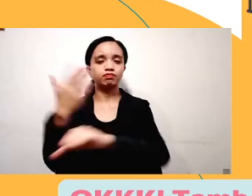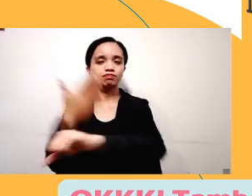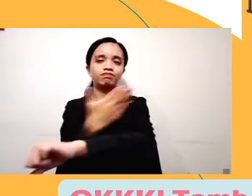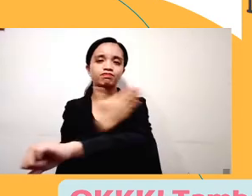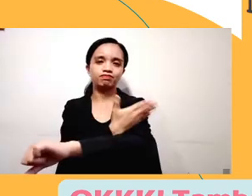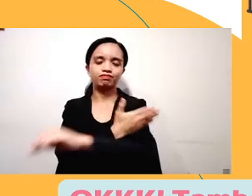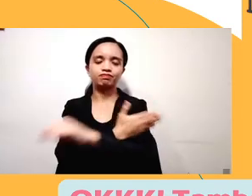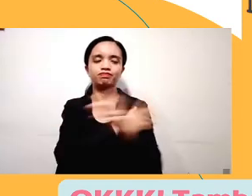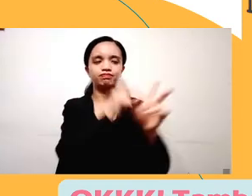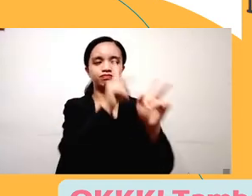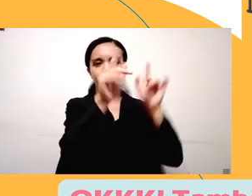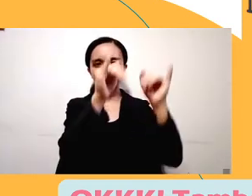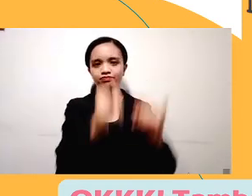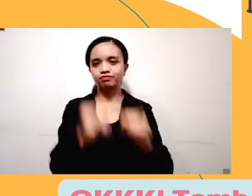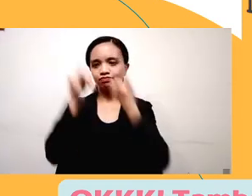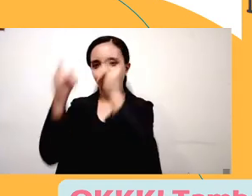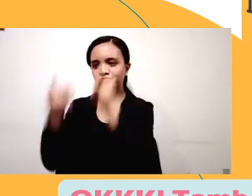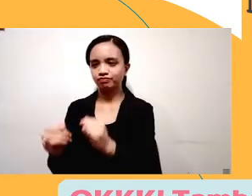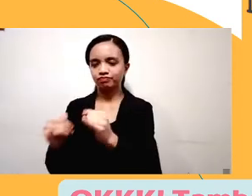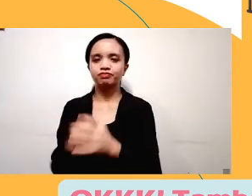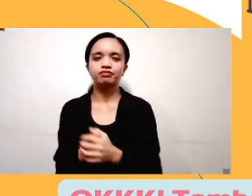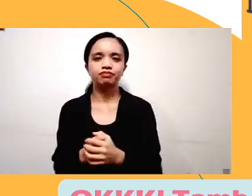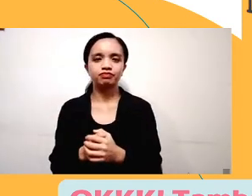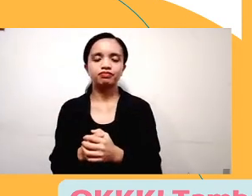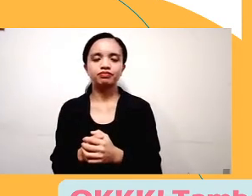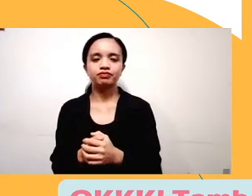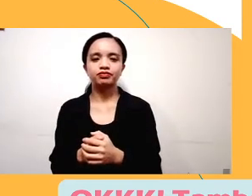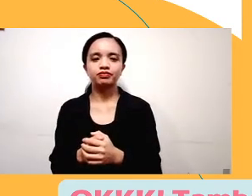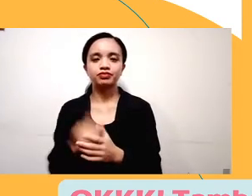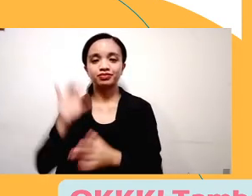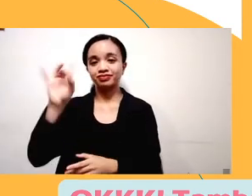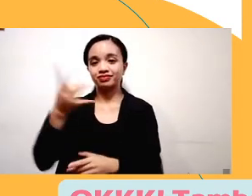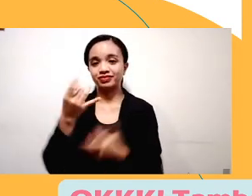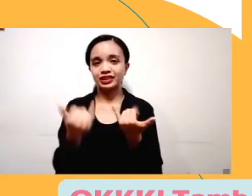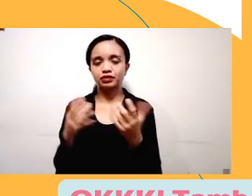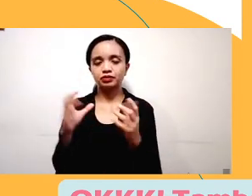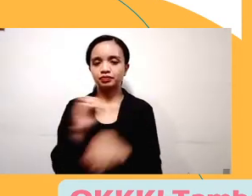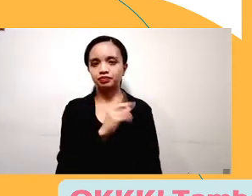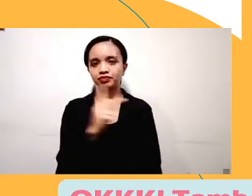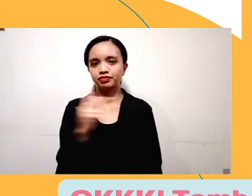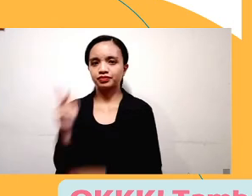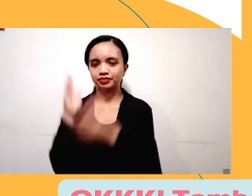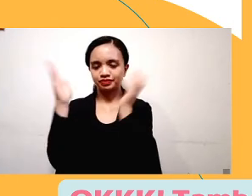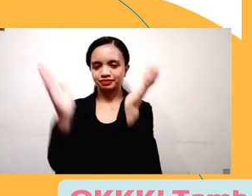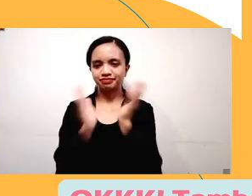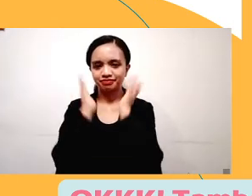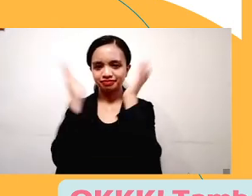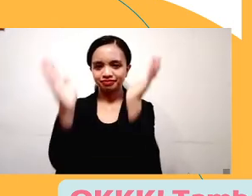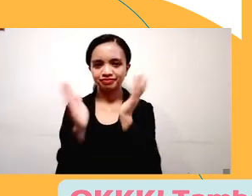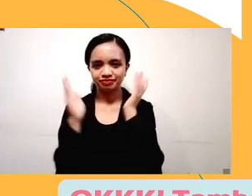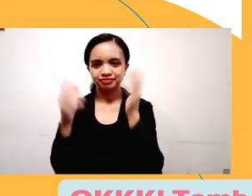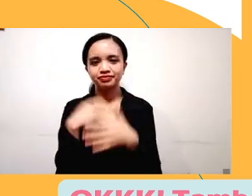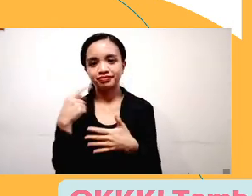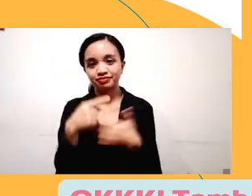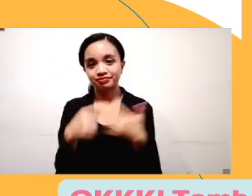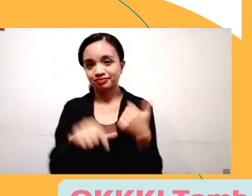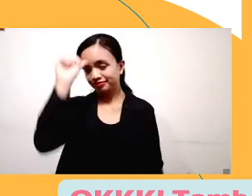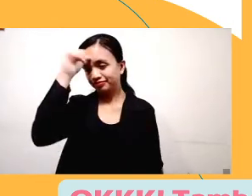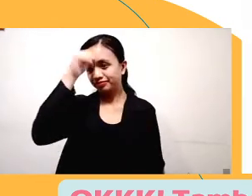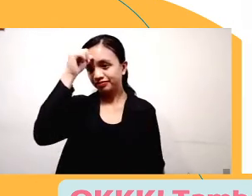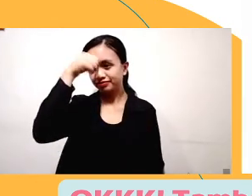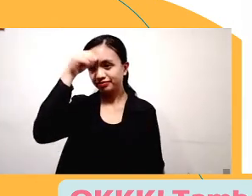individuals, as citizens of this nature. Episode 8 ng OKKK Tambayan at ilang mga paalala.